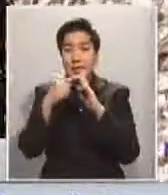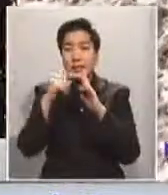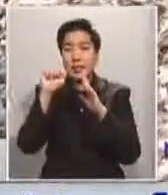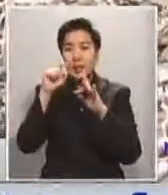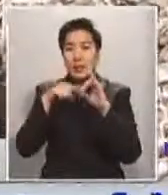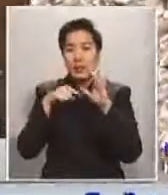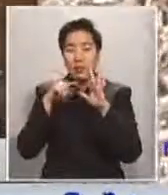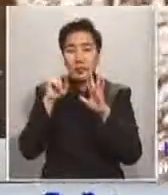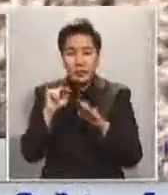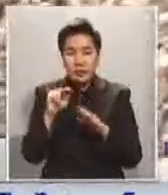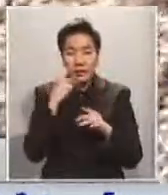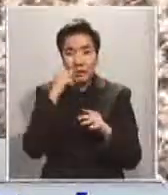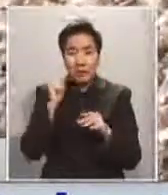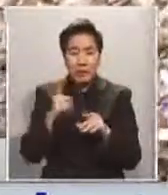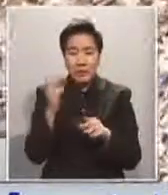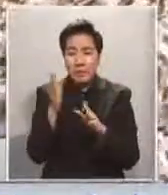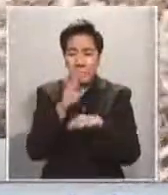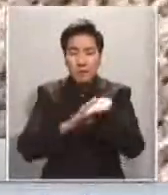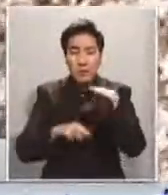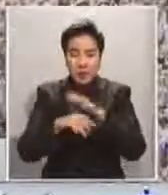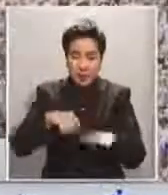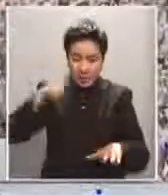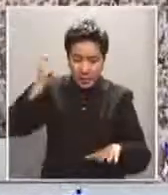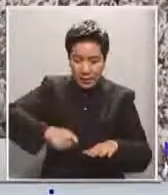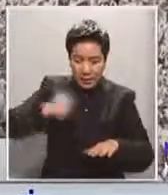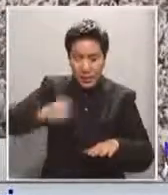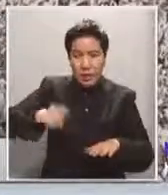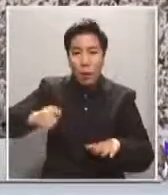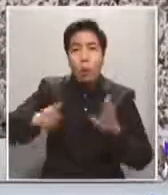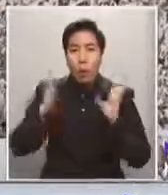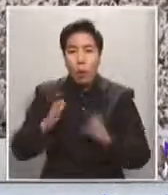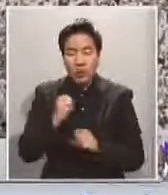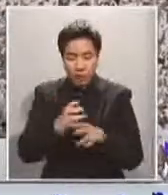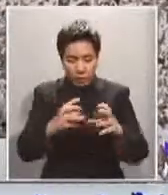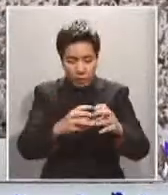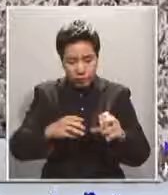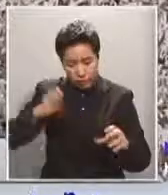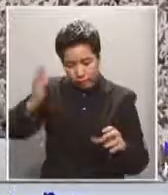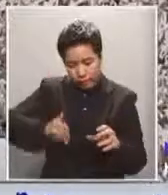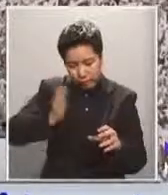จะเป็นมันสับมือใช้คนสับ อ๋อเดี๋ยวๆฮะ